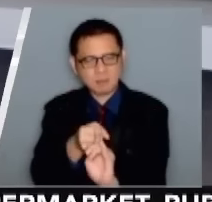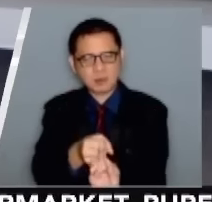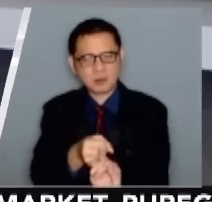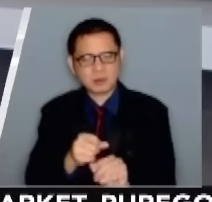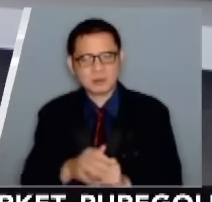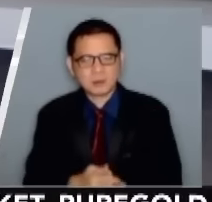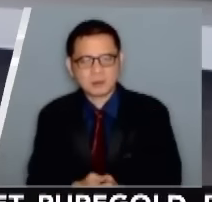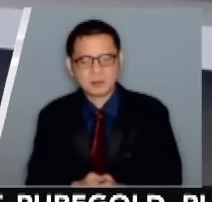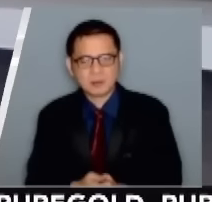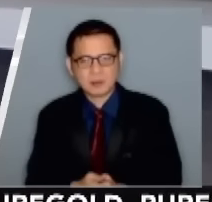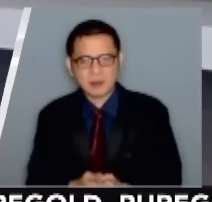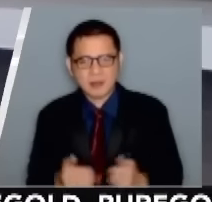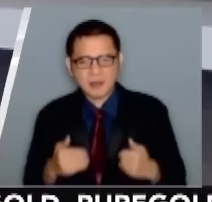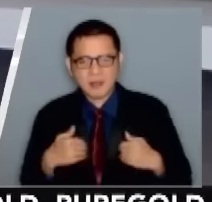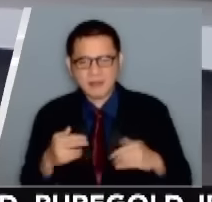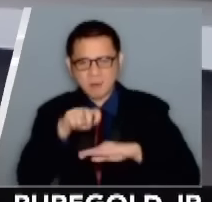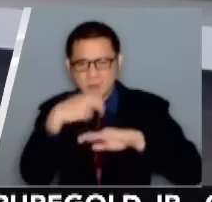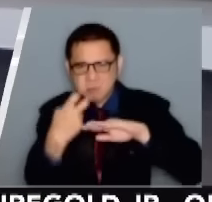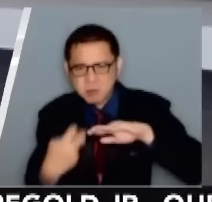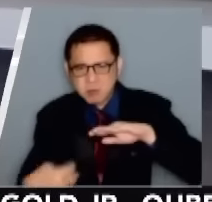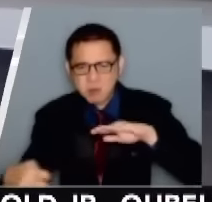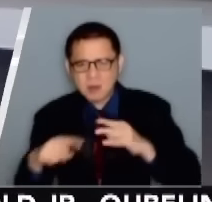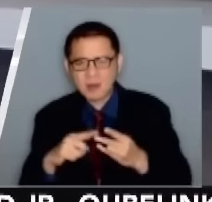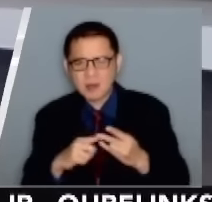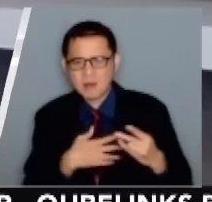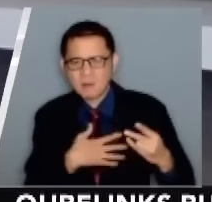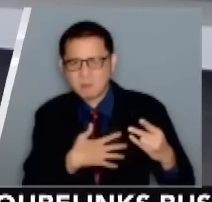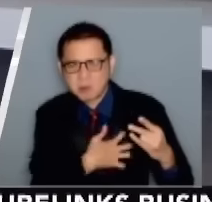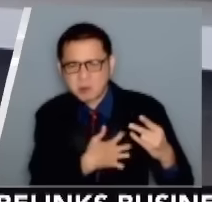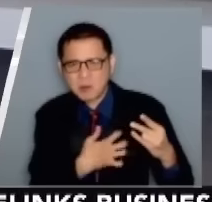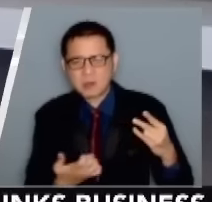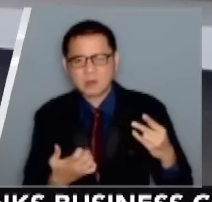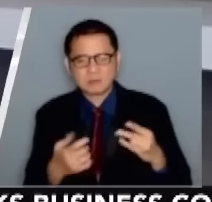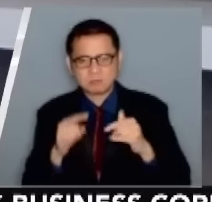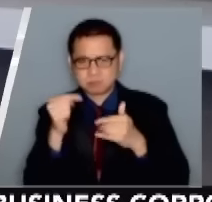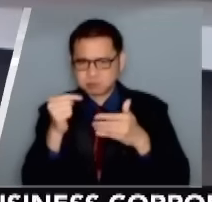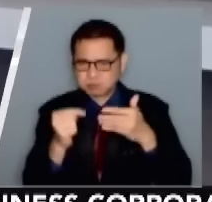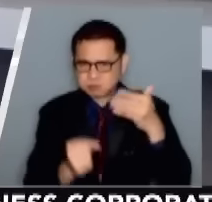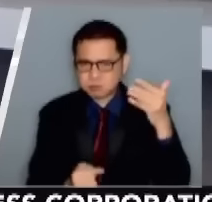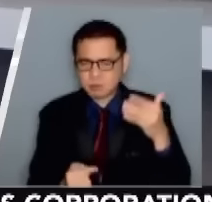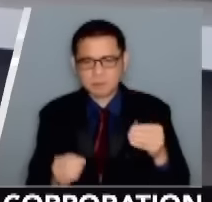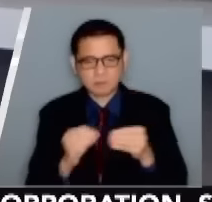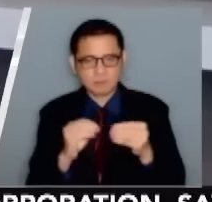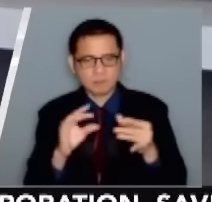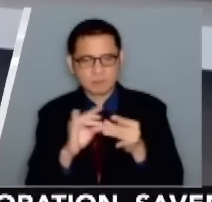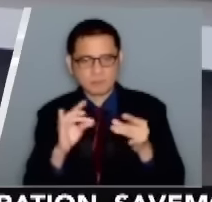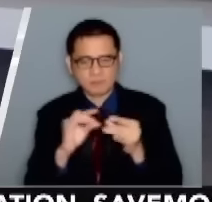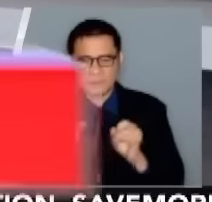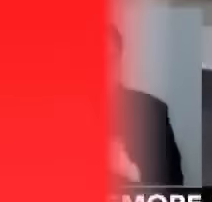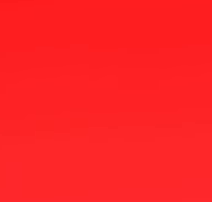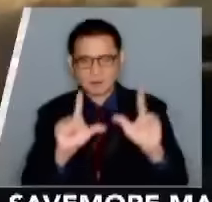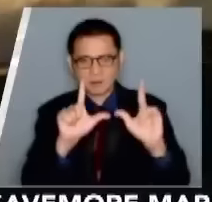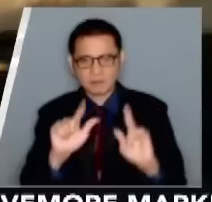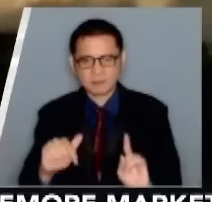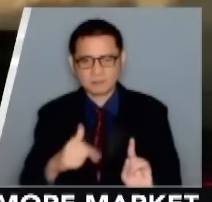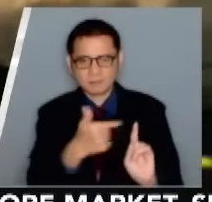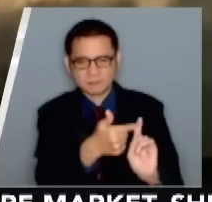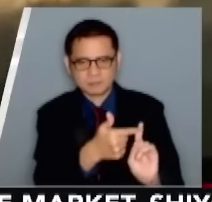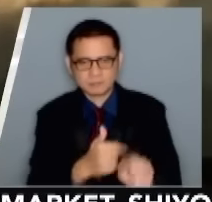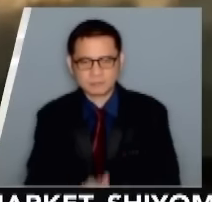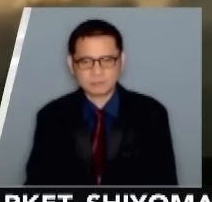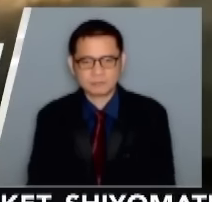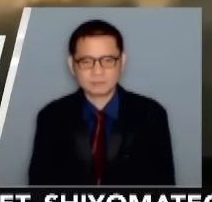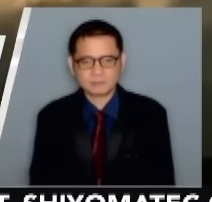sa puso habang nasa evacuation center. Ang sitwasyon doon tinutukan live ni Jasmine Gabriel Galpan ng